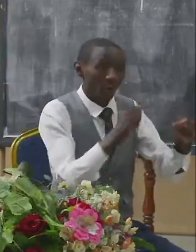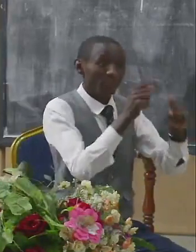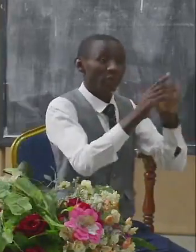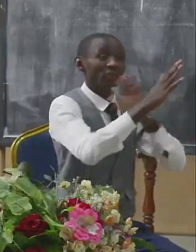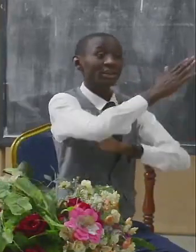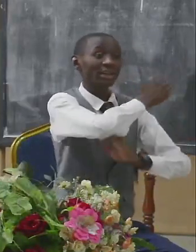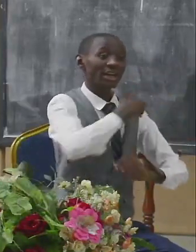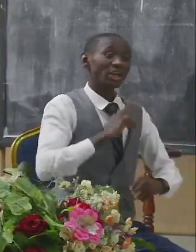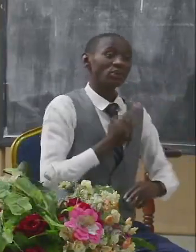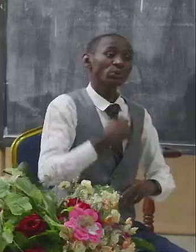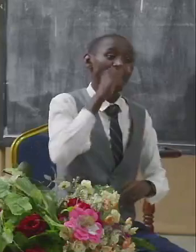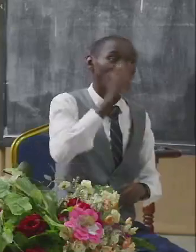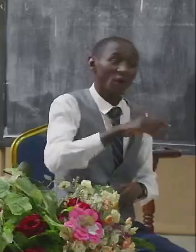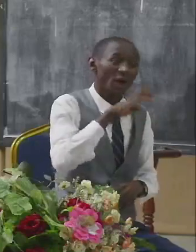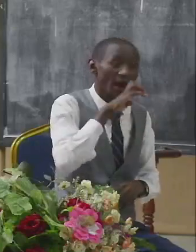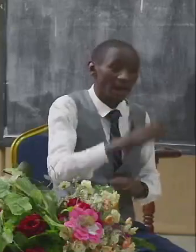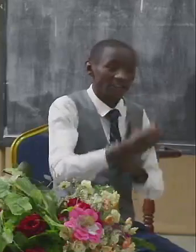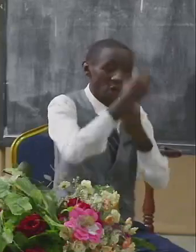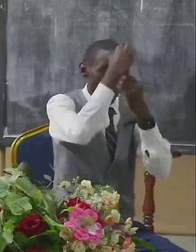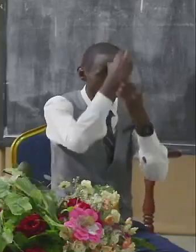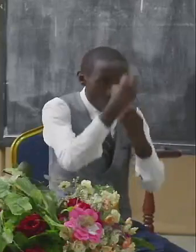être obéissants.